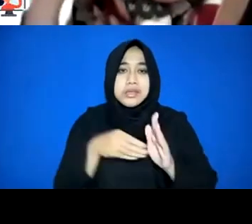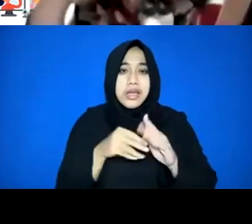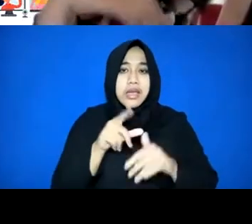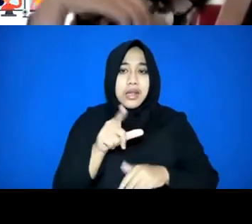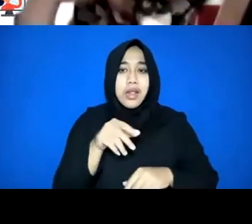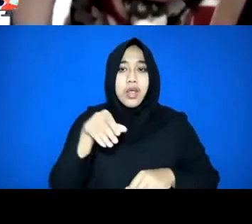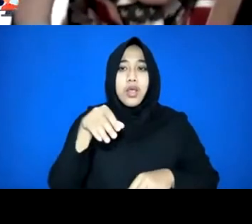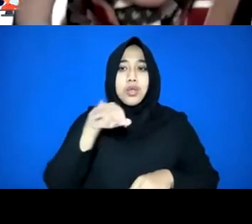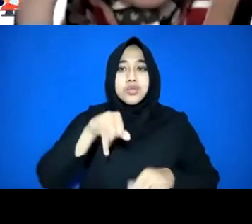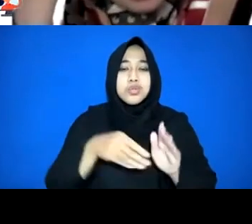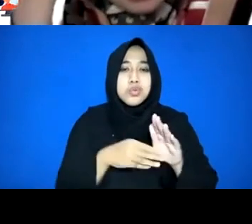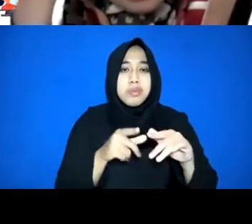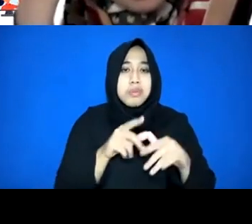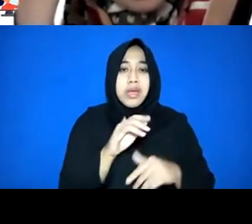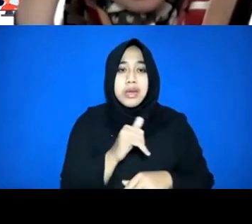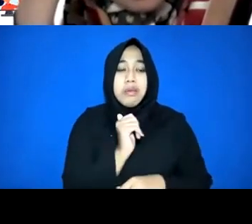Jumali boleh